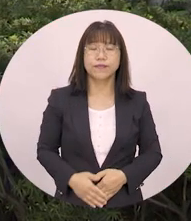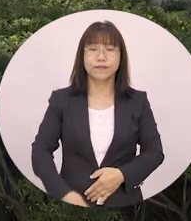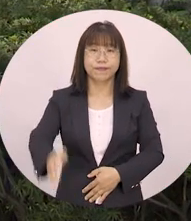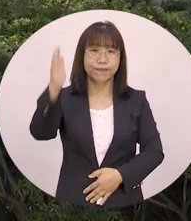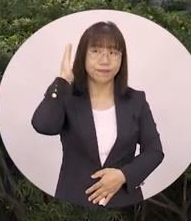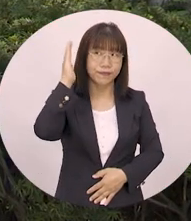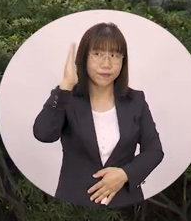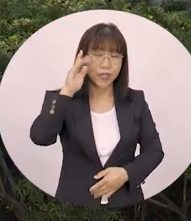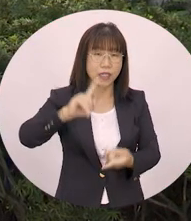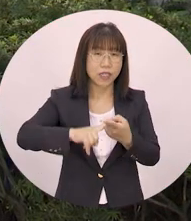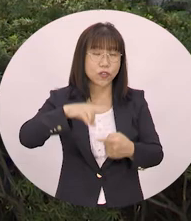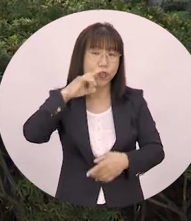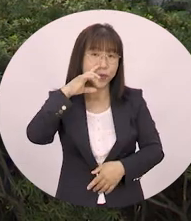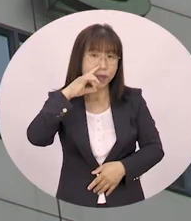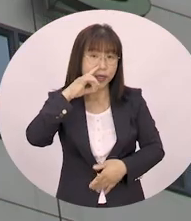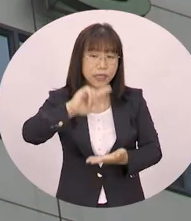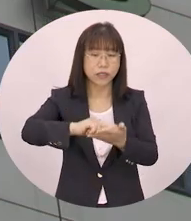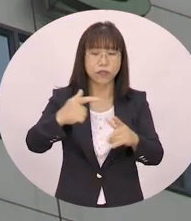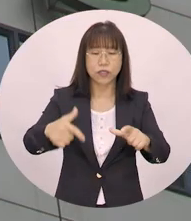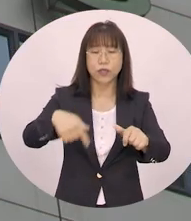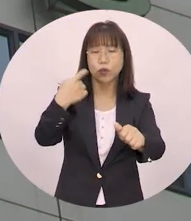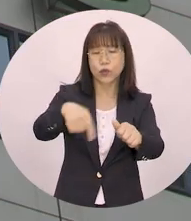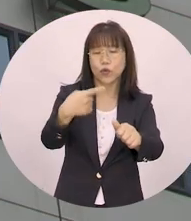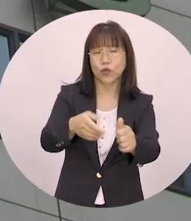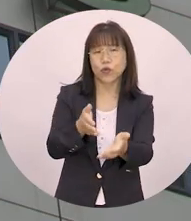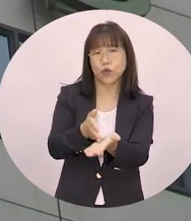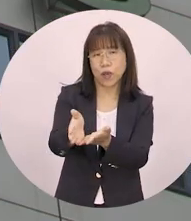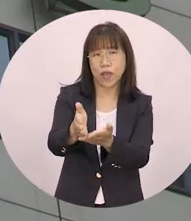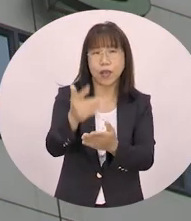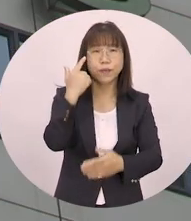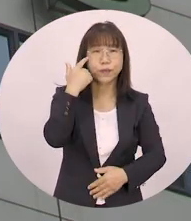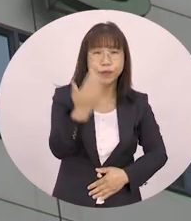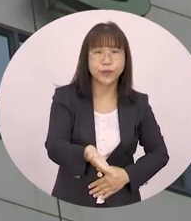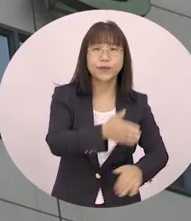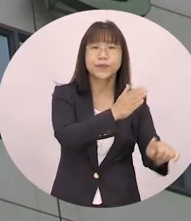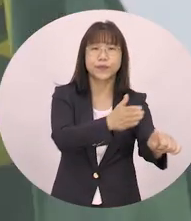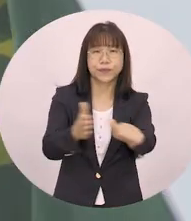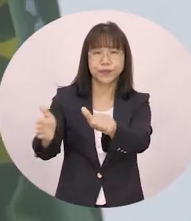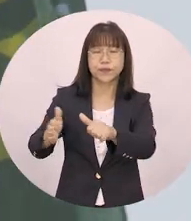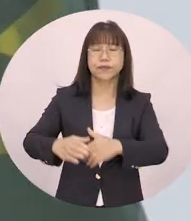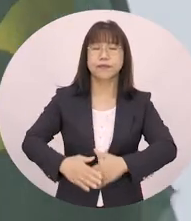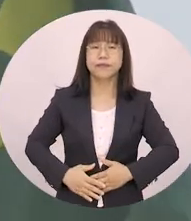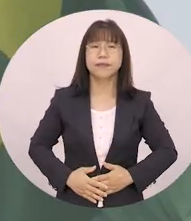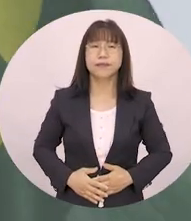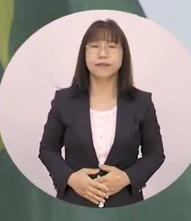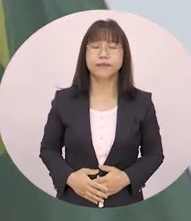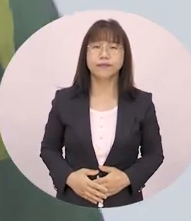강좌에 대한 보다 자세한 사항은 강서구청 교육지원과로 문의하면 됩니다.